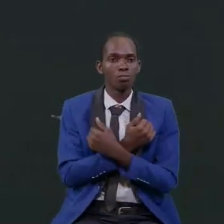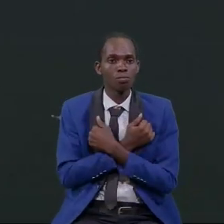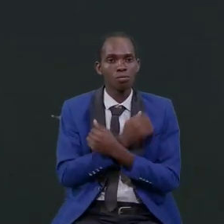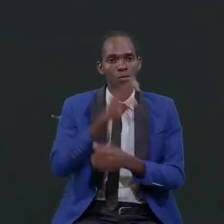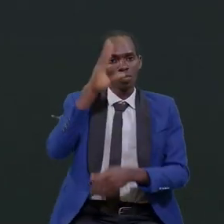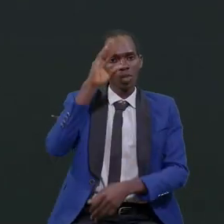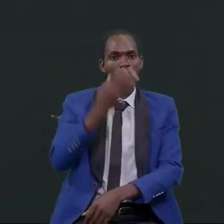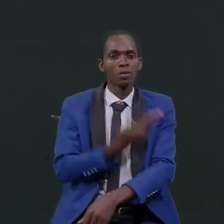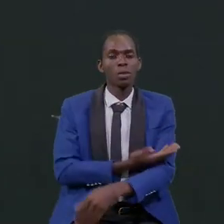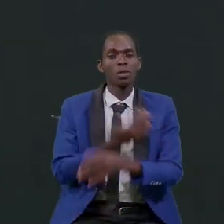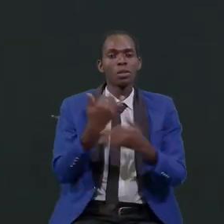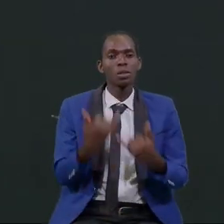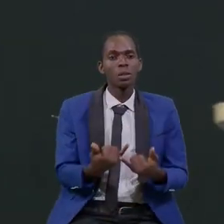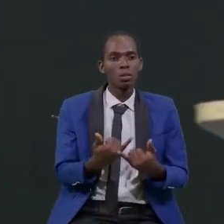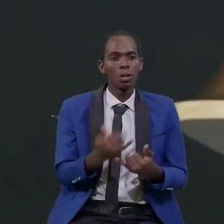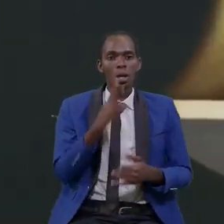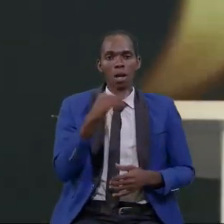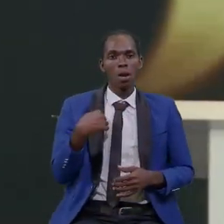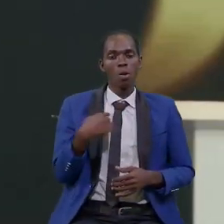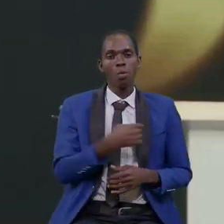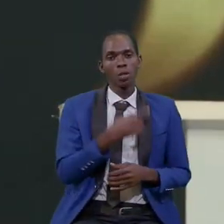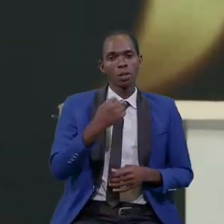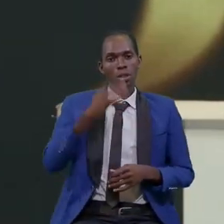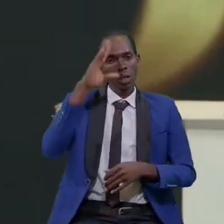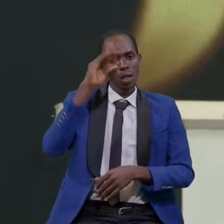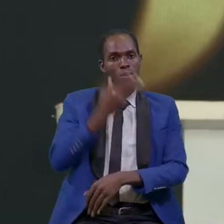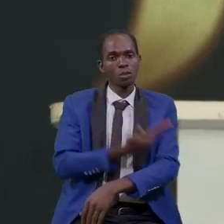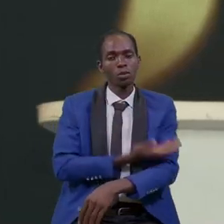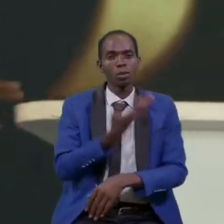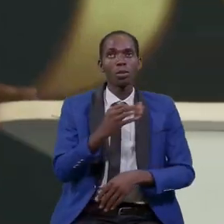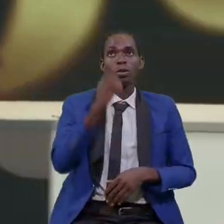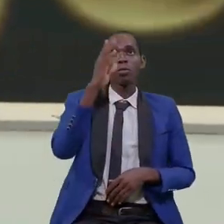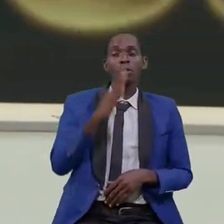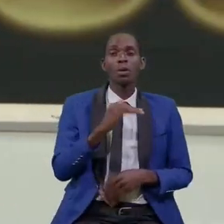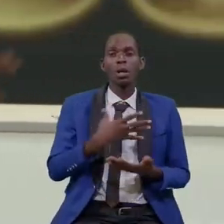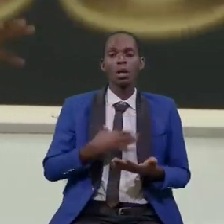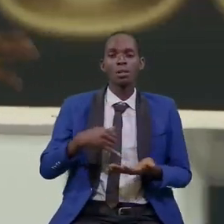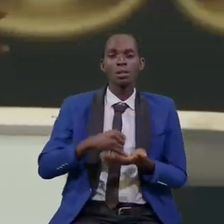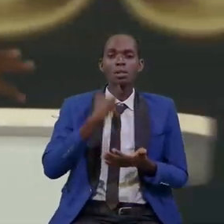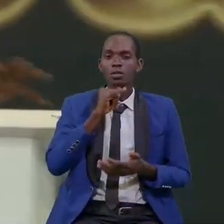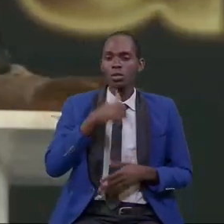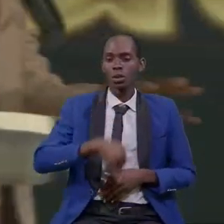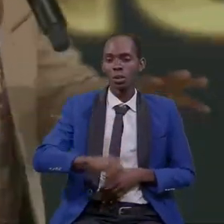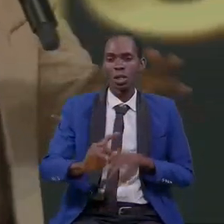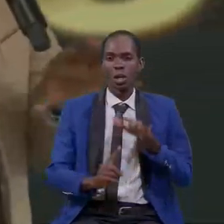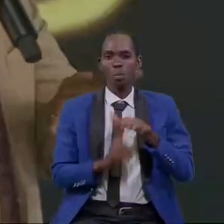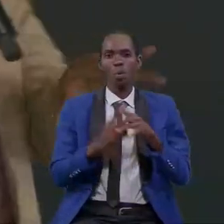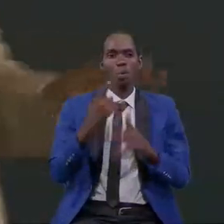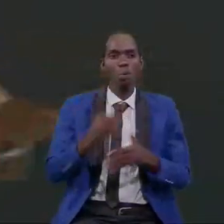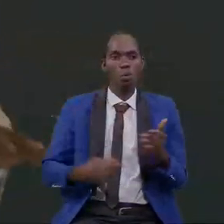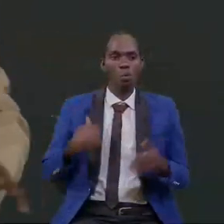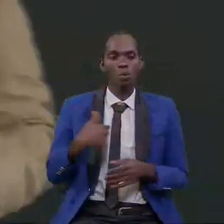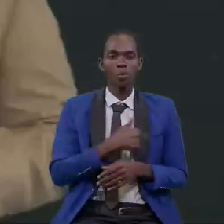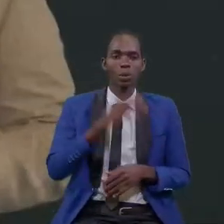Dieu. Nous sommes enfants de Dieu. Et ce que nous serons n'a pas encore été manifesté. Mais nous